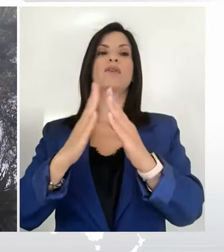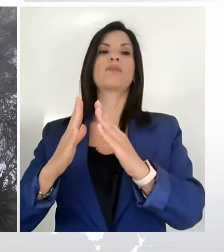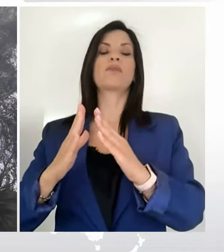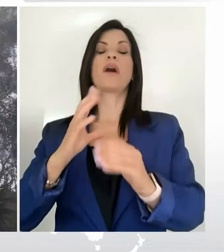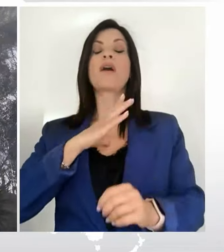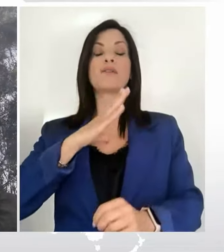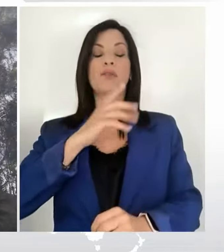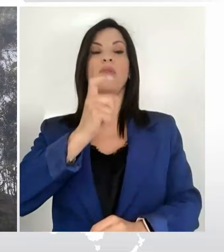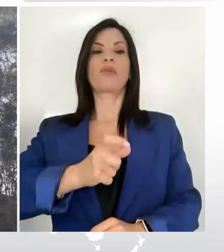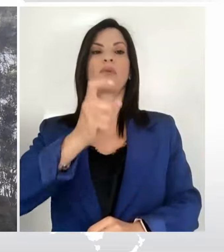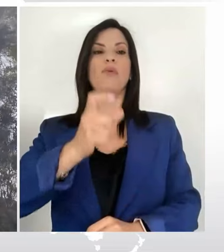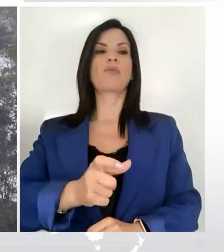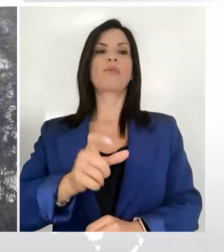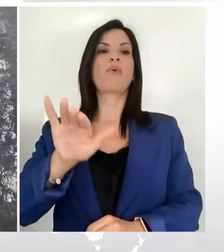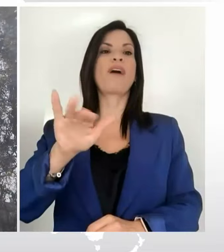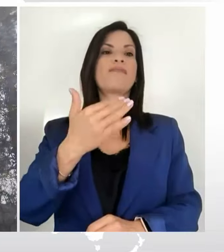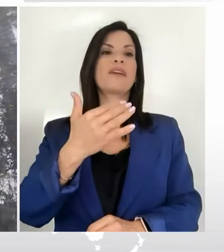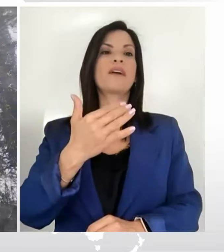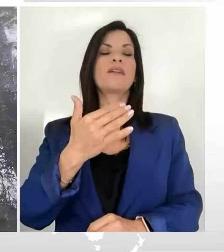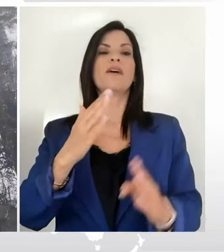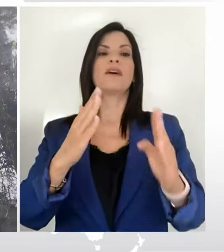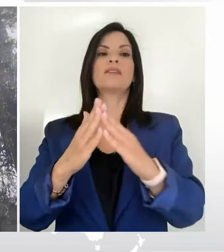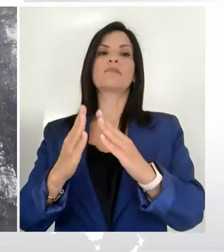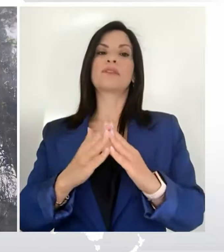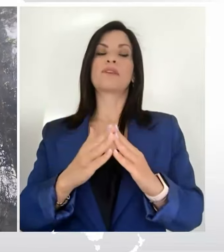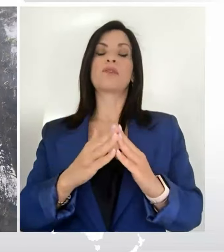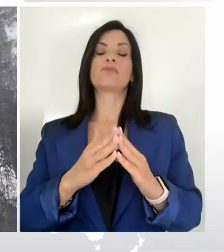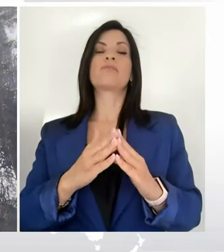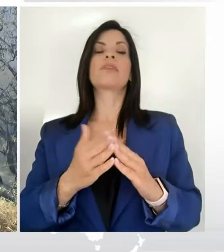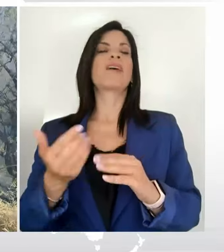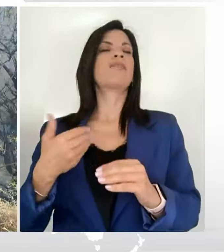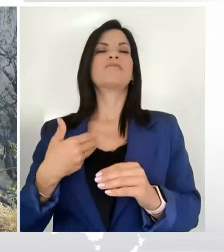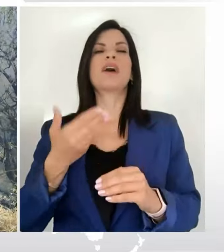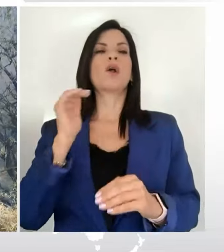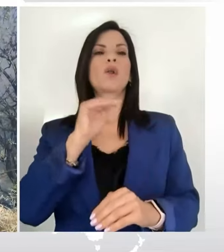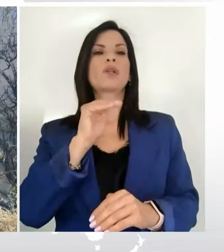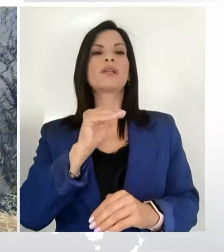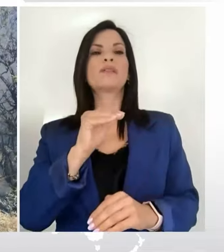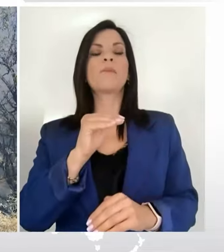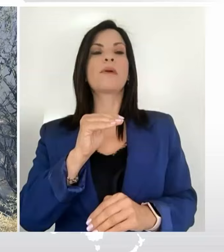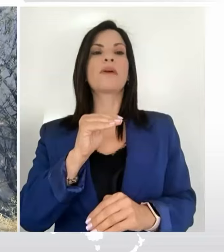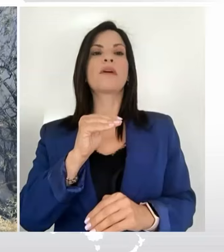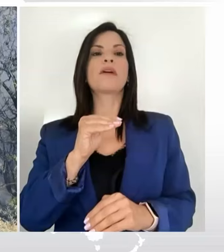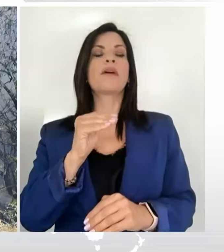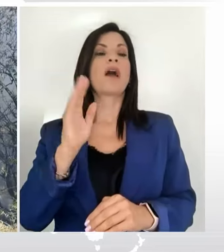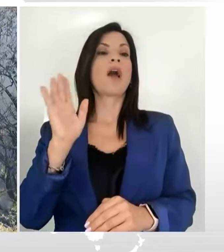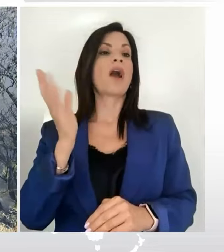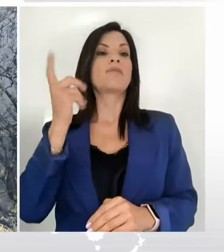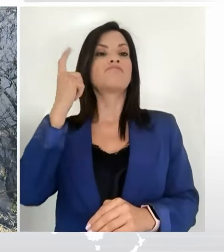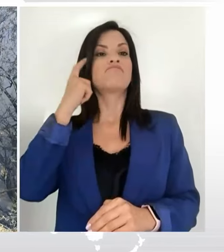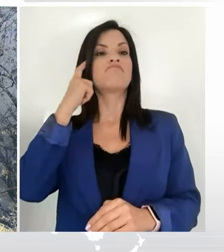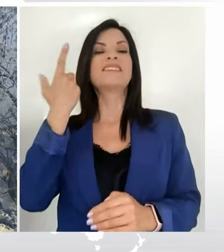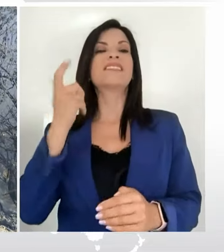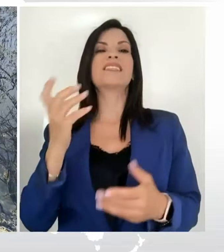και κάθονται σε ασφαλές σημείο, όταν τους ρωτήσαμε αν ξέρουν και αν γνωρίζουν τι απέγιναν οι περιουσίες